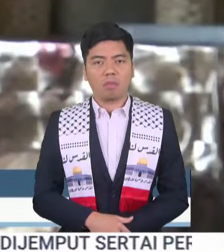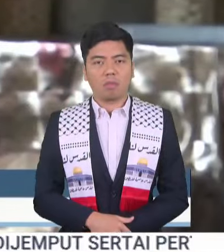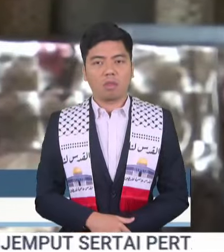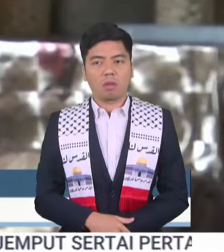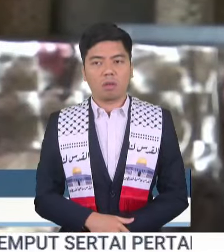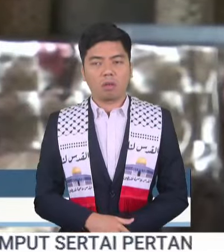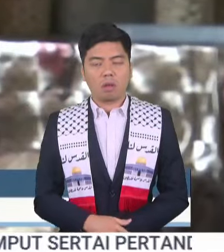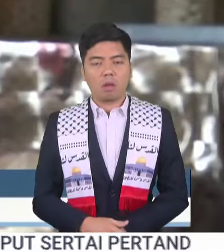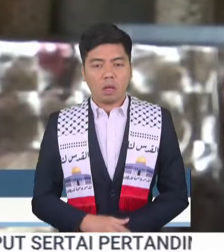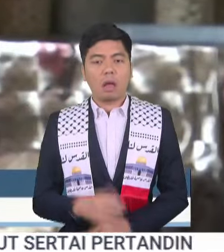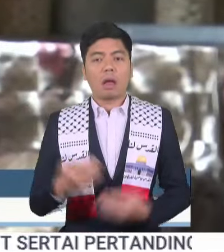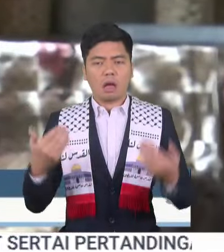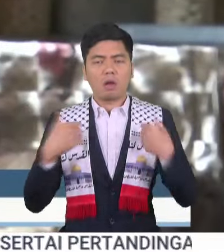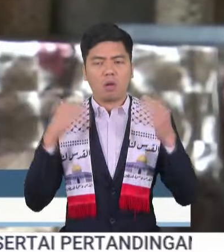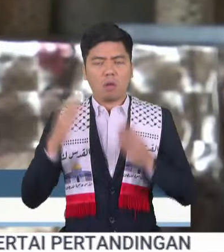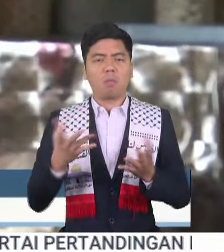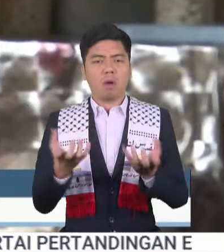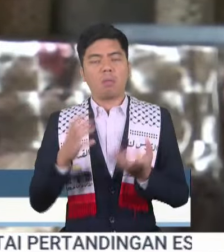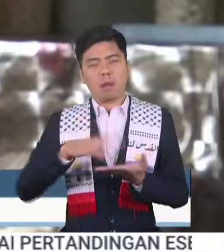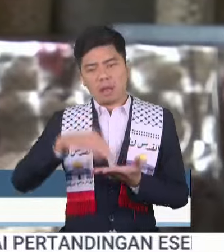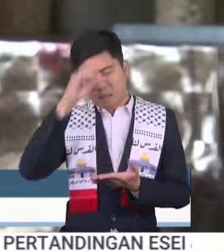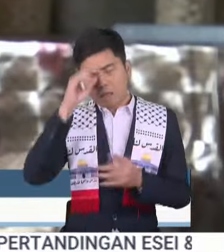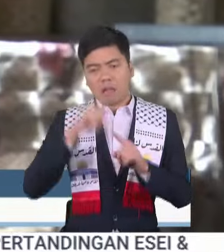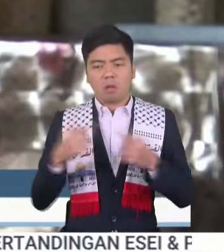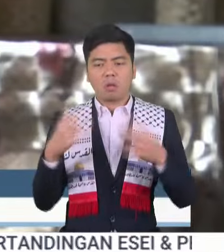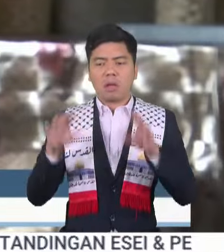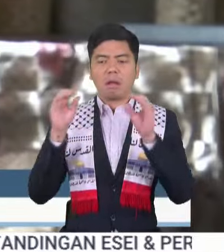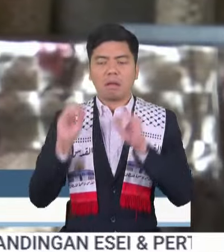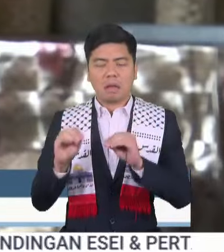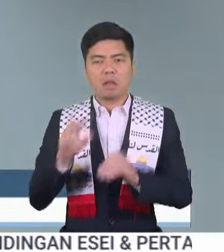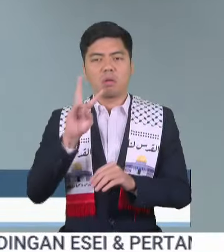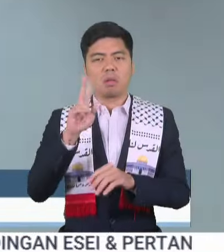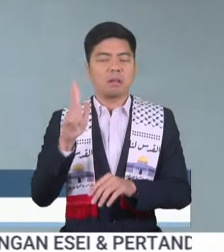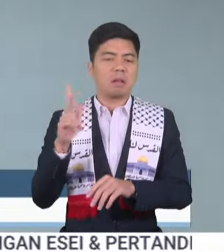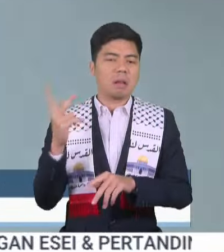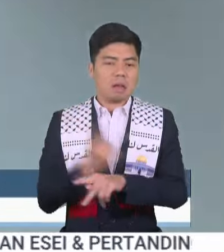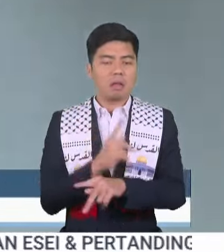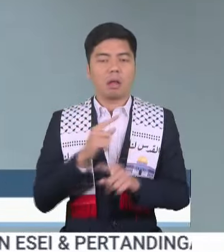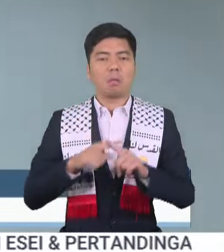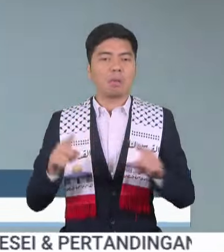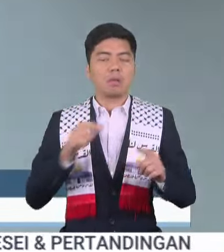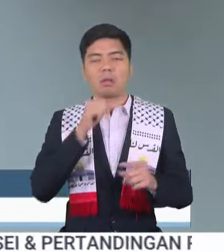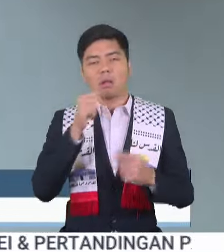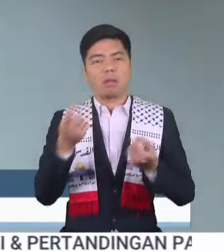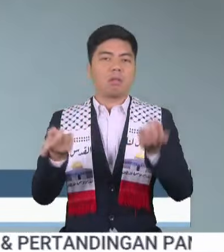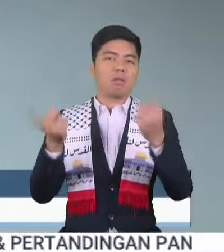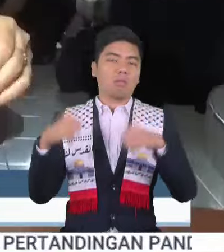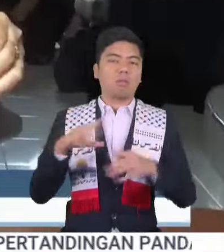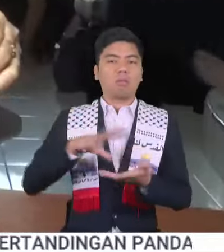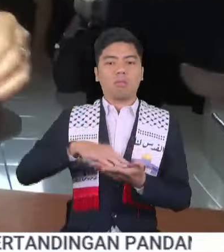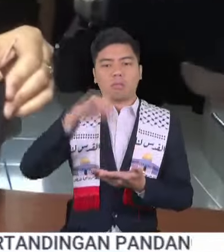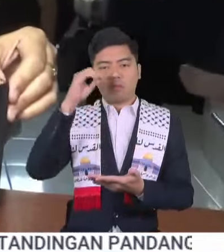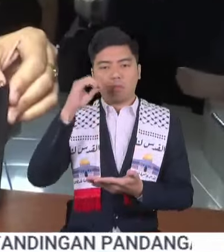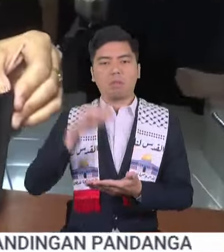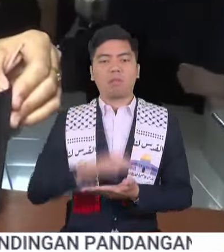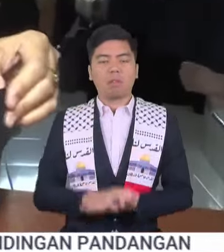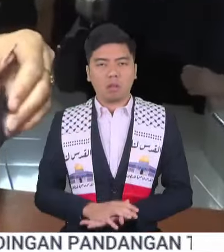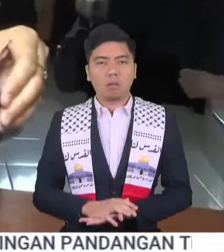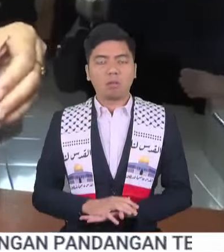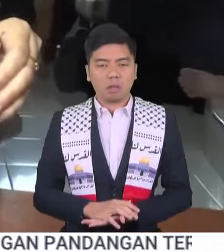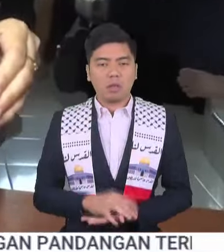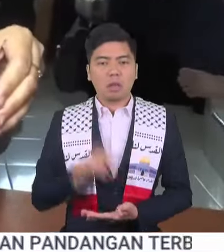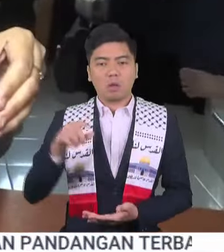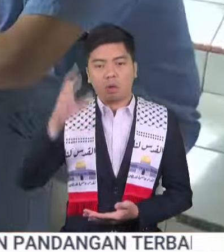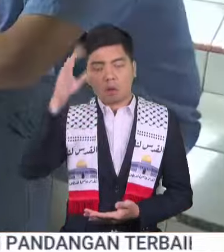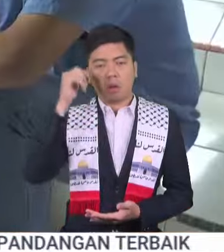belajar, tapi bila dah diajar 2-3 kali, cik datang balik. Pun begitu, selagi masih ada minat dan kudrat, beliau